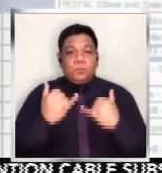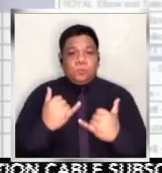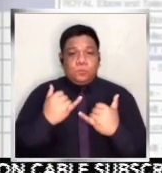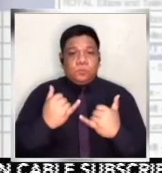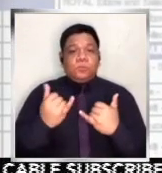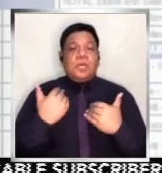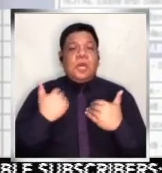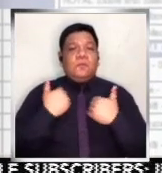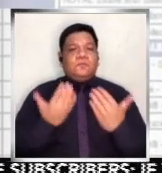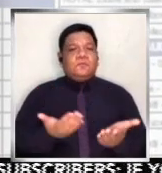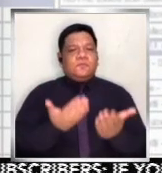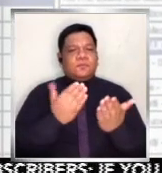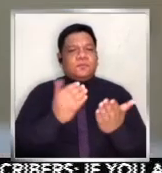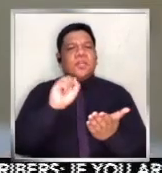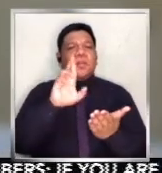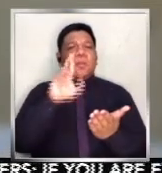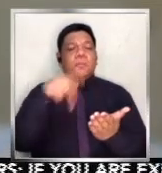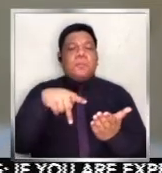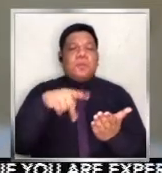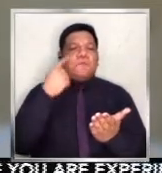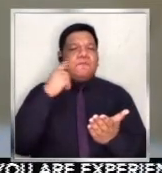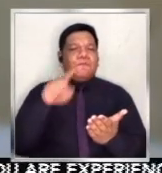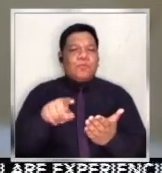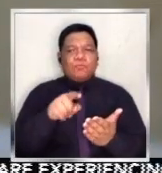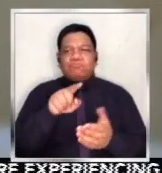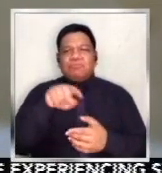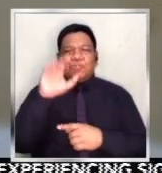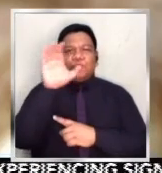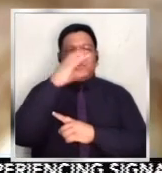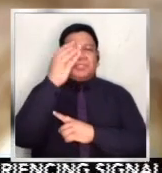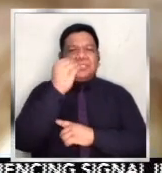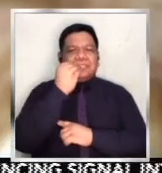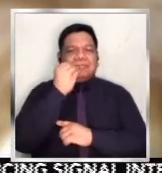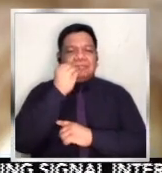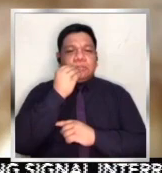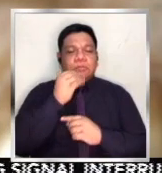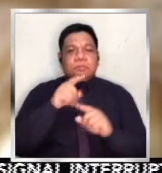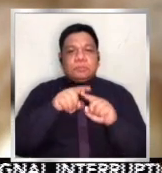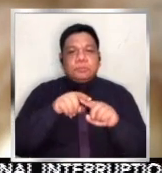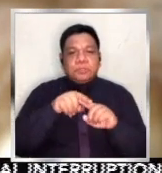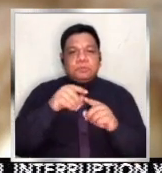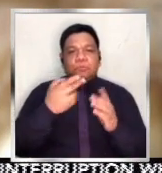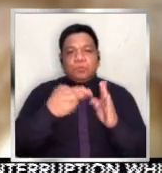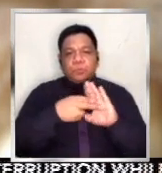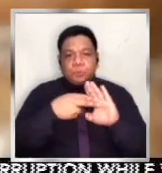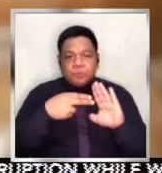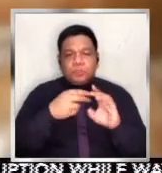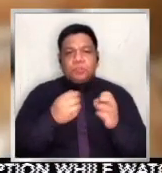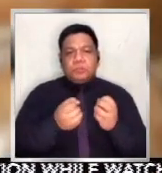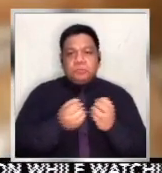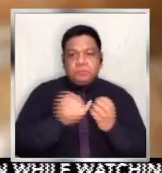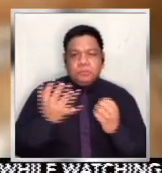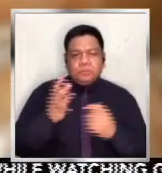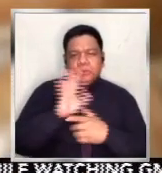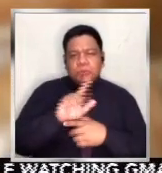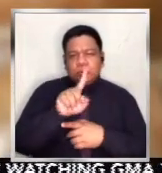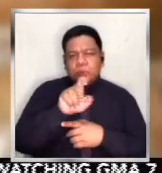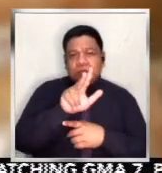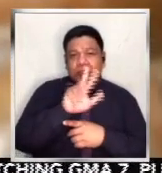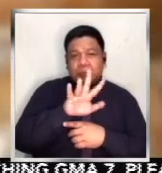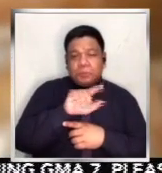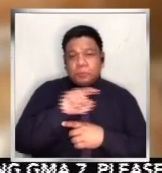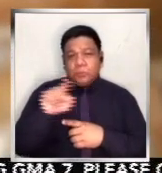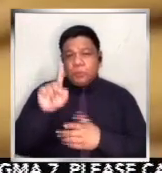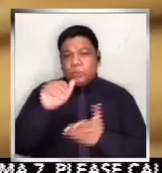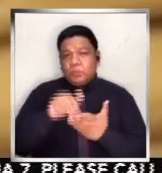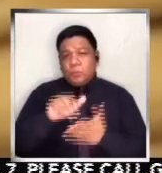retail price sa Noche Buena items. Depende sa brand at dami, naglalaro sa 135 pesos hanggang 1,025